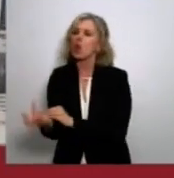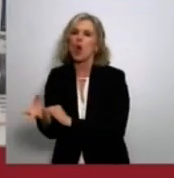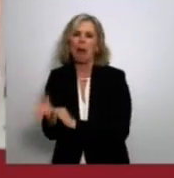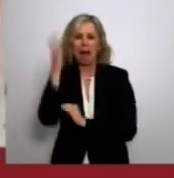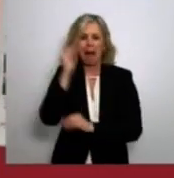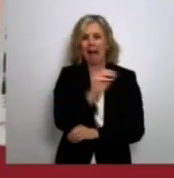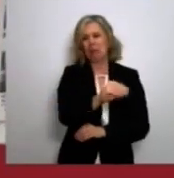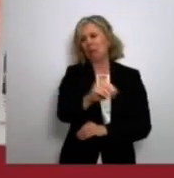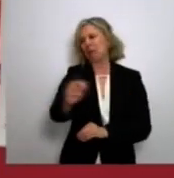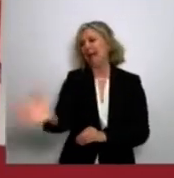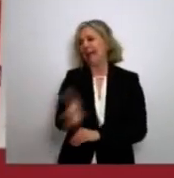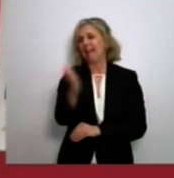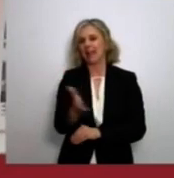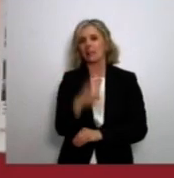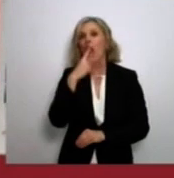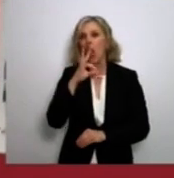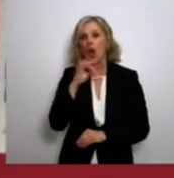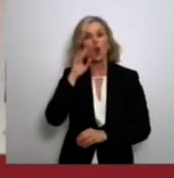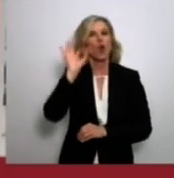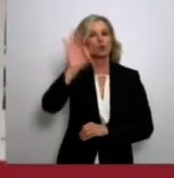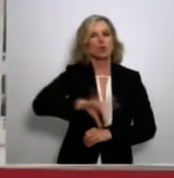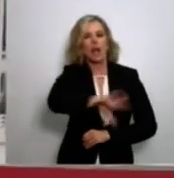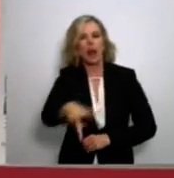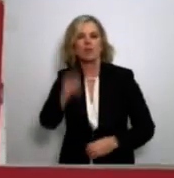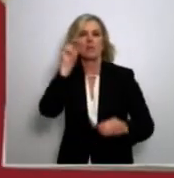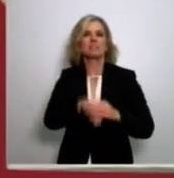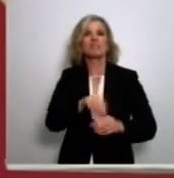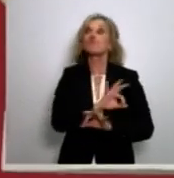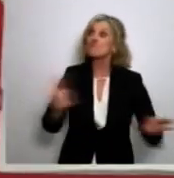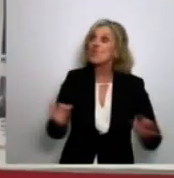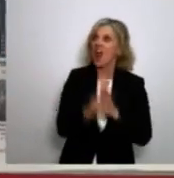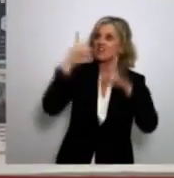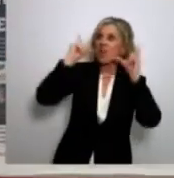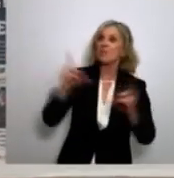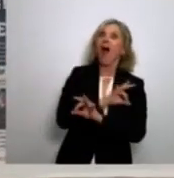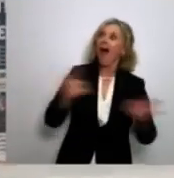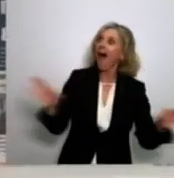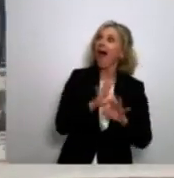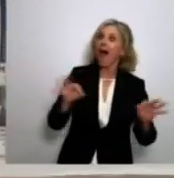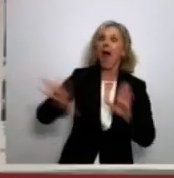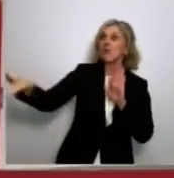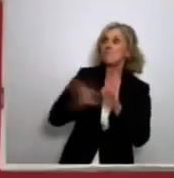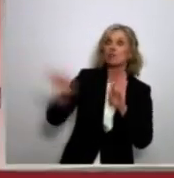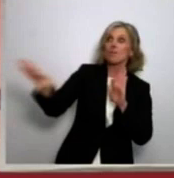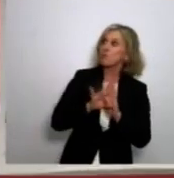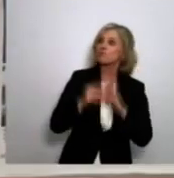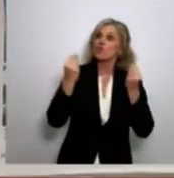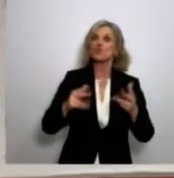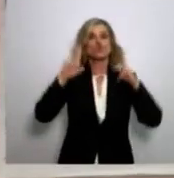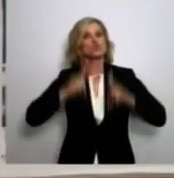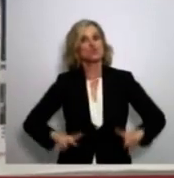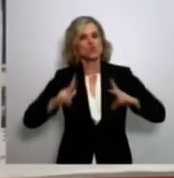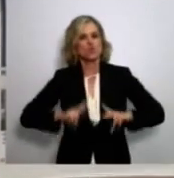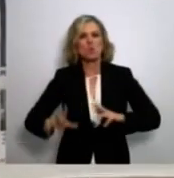καημένο Έλληνα για να του υποκλέψουν την ψήφο και να συνεχίσουν τις προδοσίες τους με την προδοσία του Αιγαίου, την οποία την